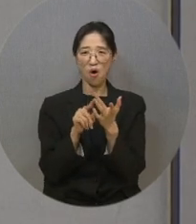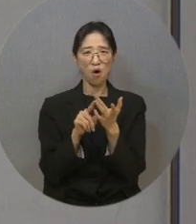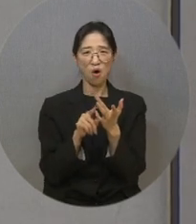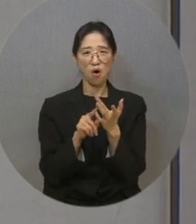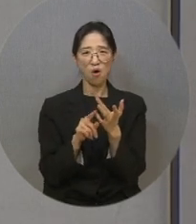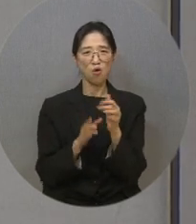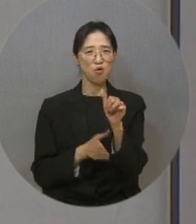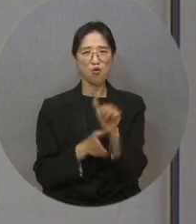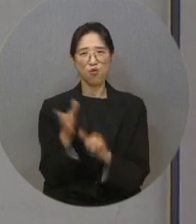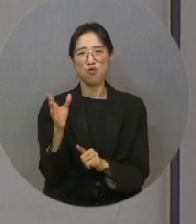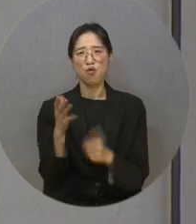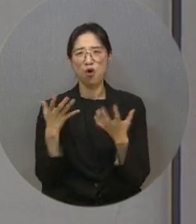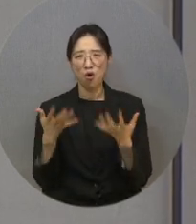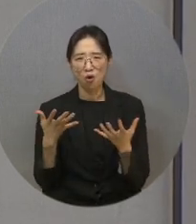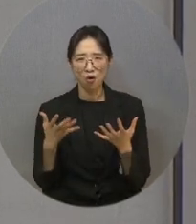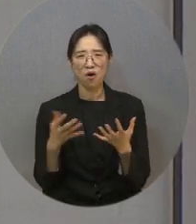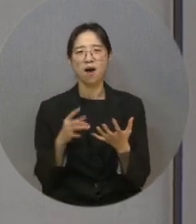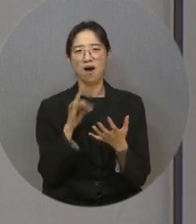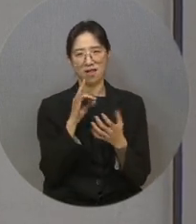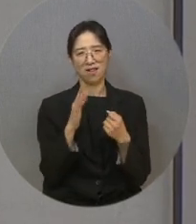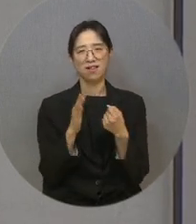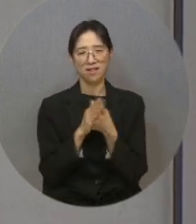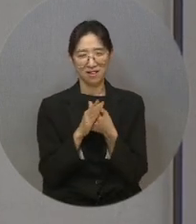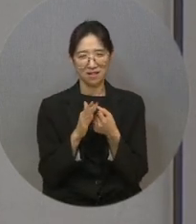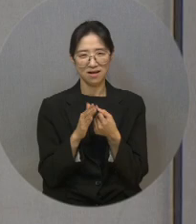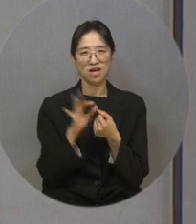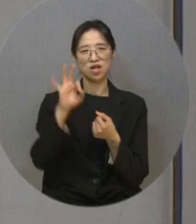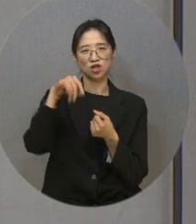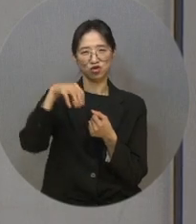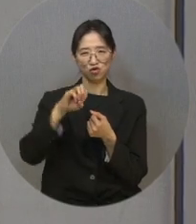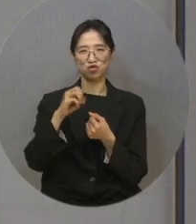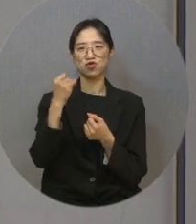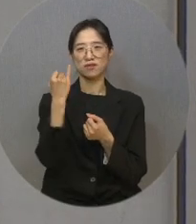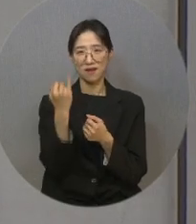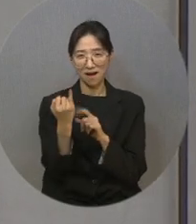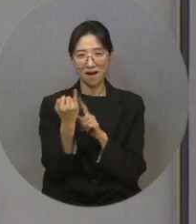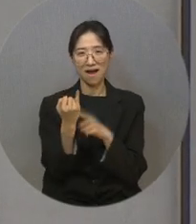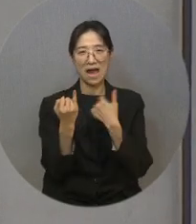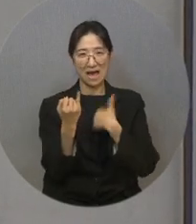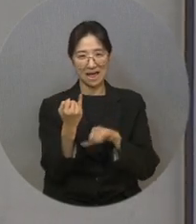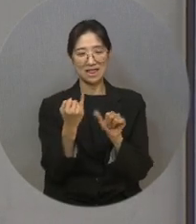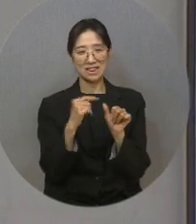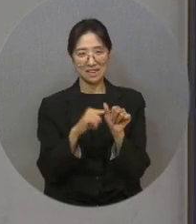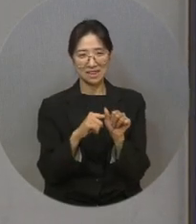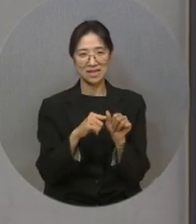키우게 되면 죽을 것 같으니까 그 웅녀가 자기 아들을